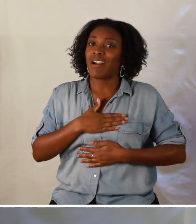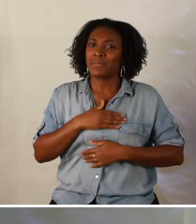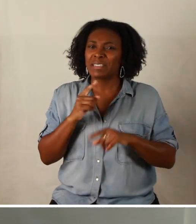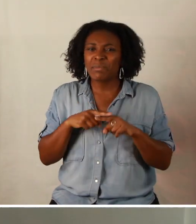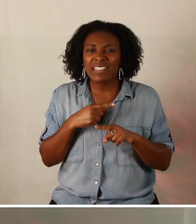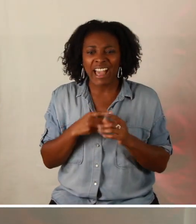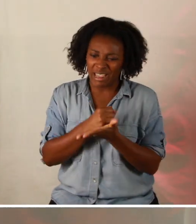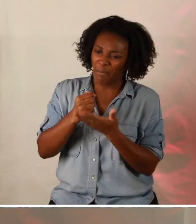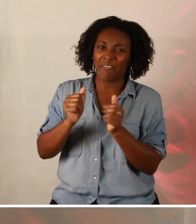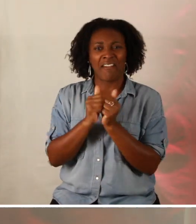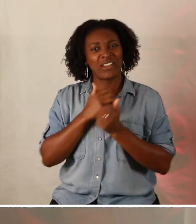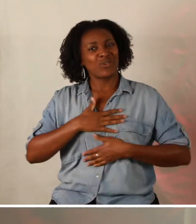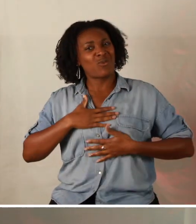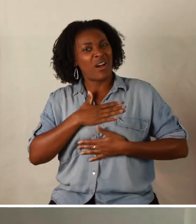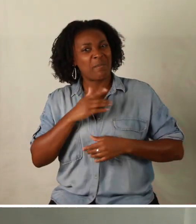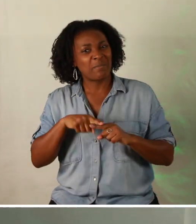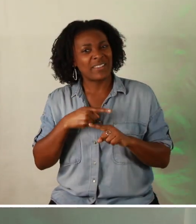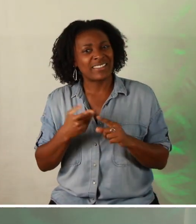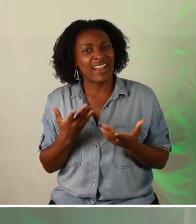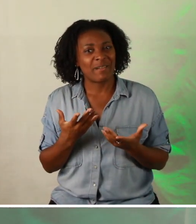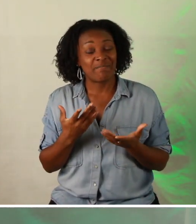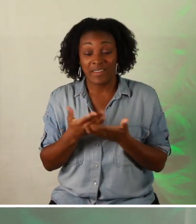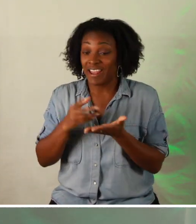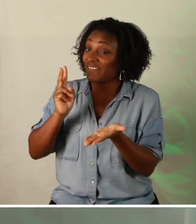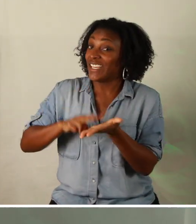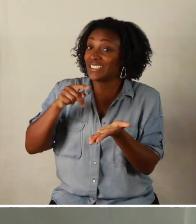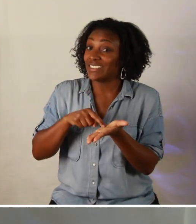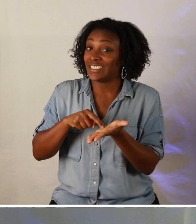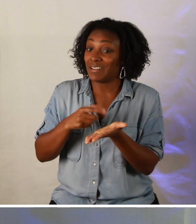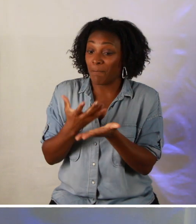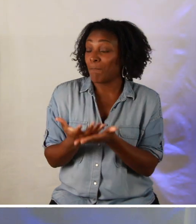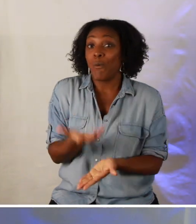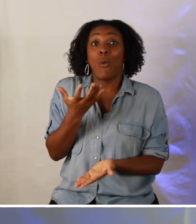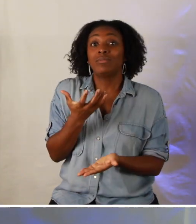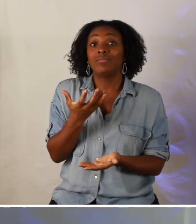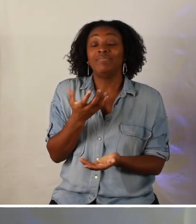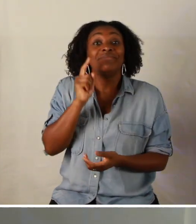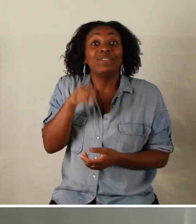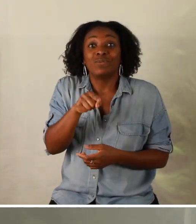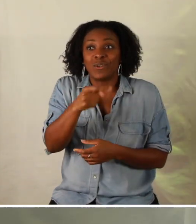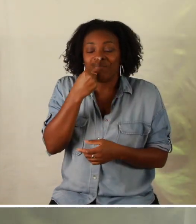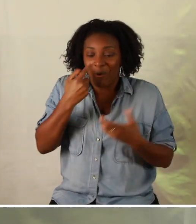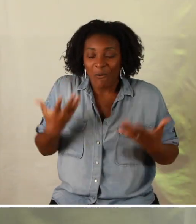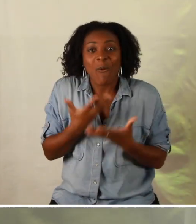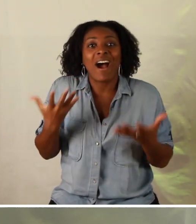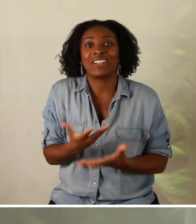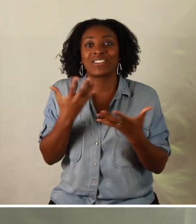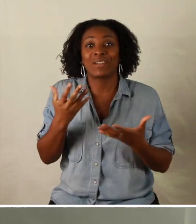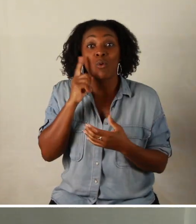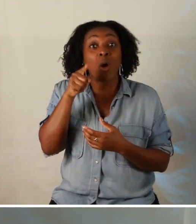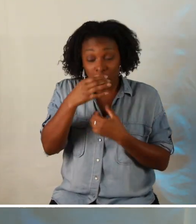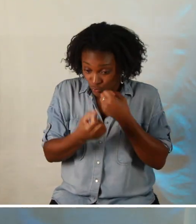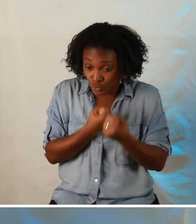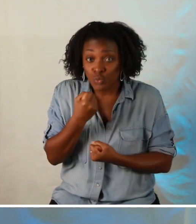comme phrase. Mais là, on voit que la vérité, elle ressort pour dire, soyez encouragés. Parce que oui, vous